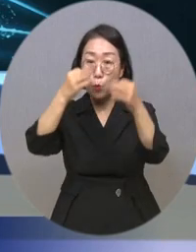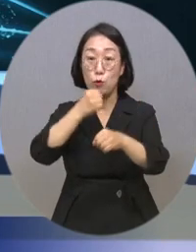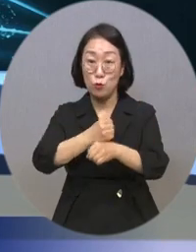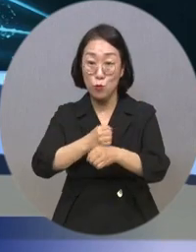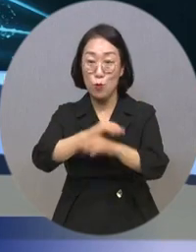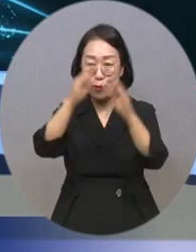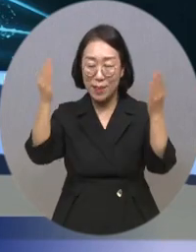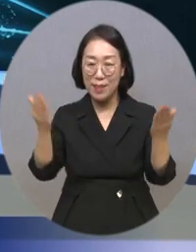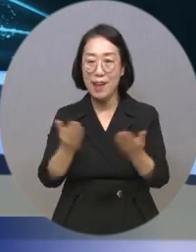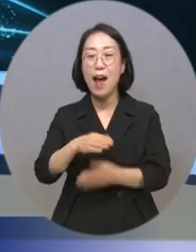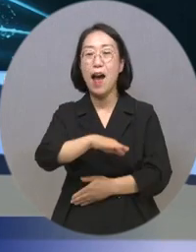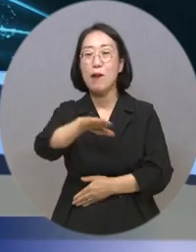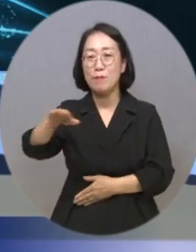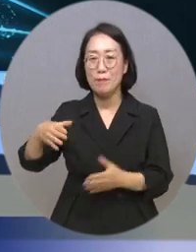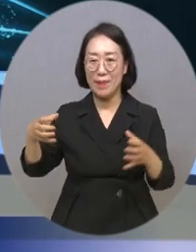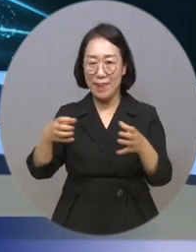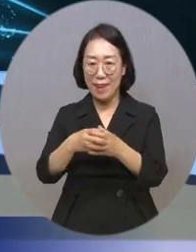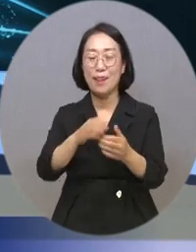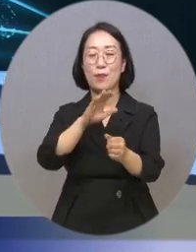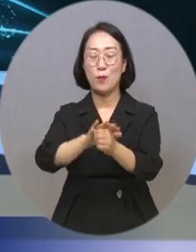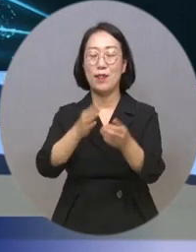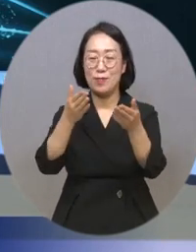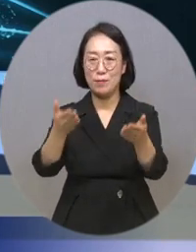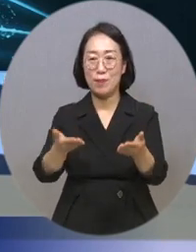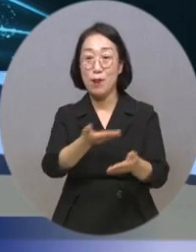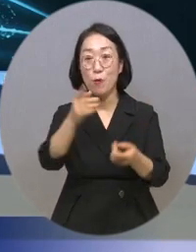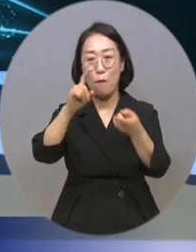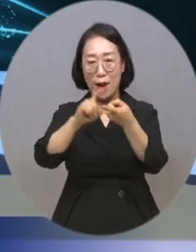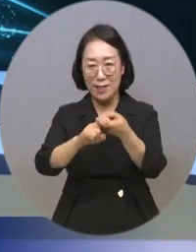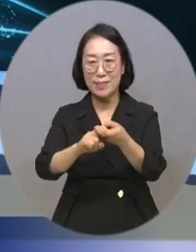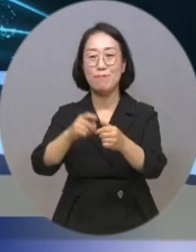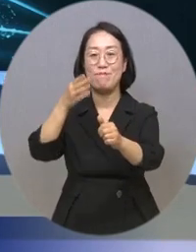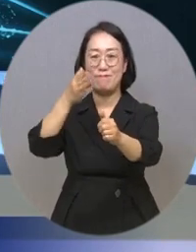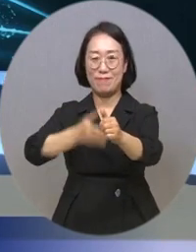복지TV가 항상 함께하겠습니다. 많은 관심